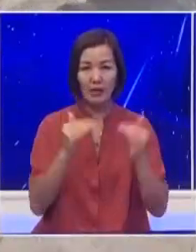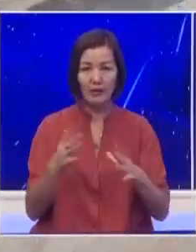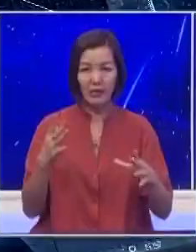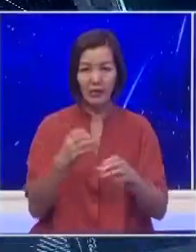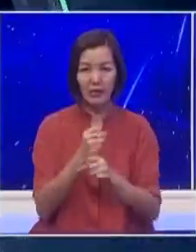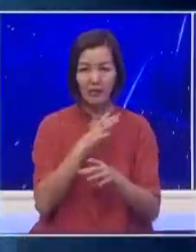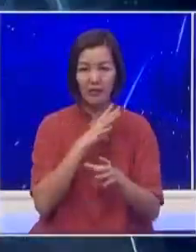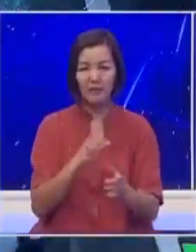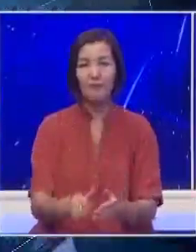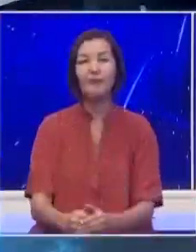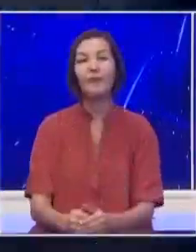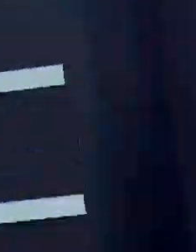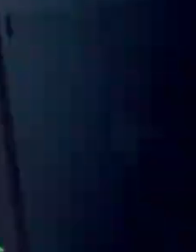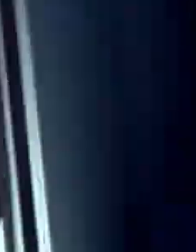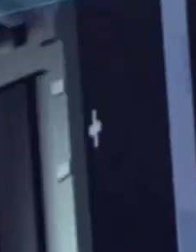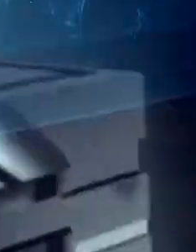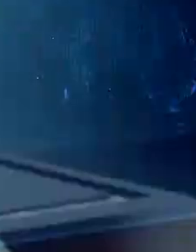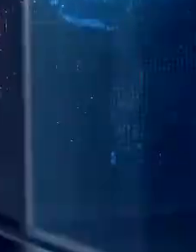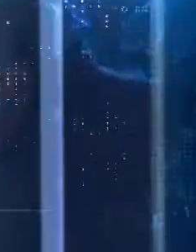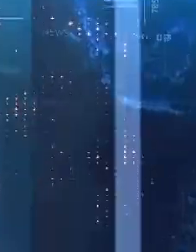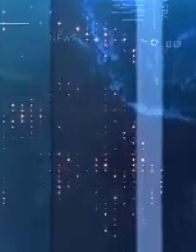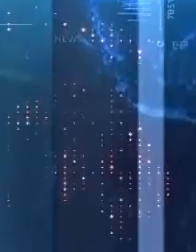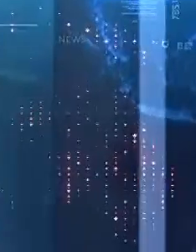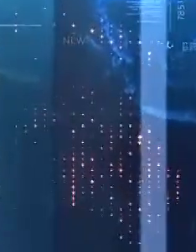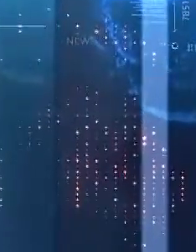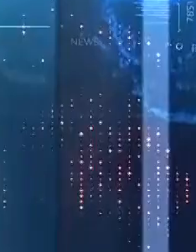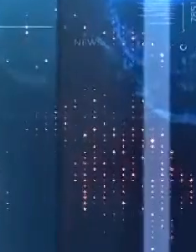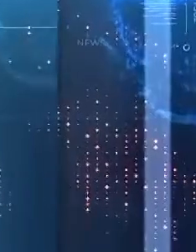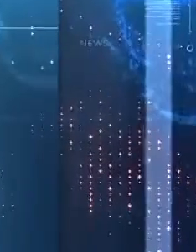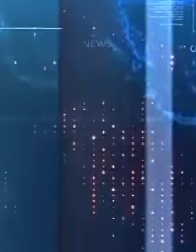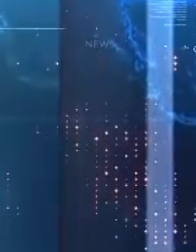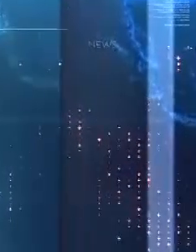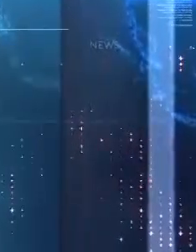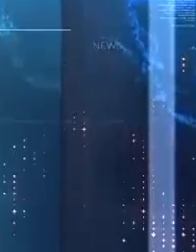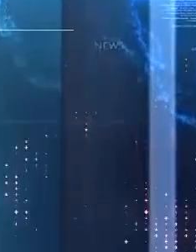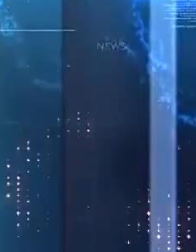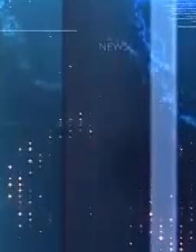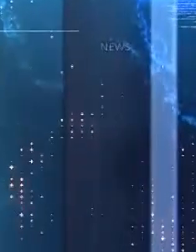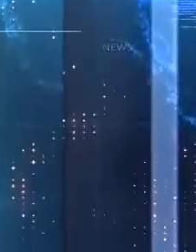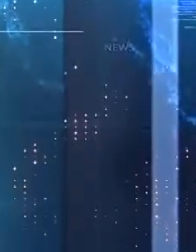отыр. Құрманжан Қасымжанұлы, Айдос Қалиев, Жетісу телеарнасы.